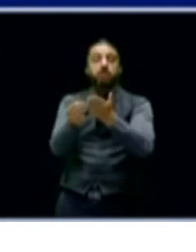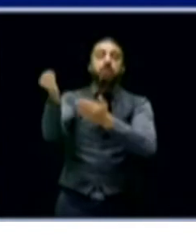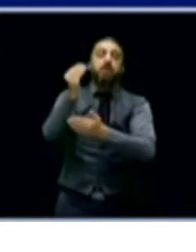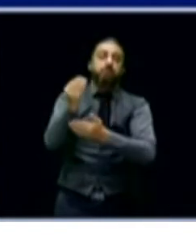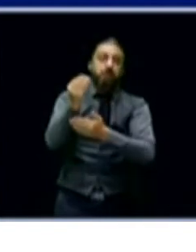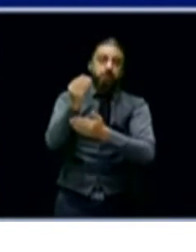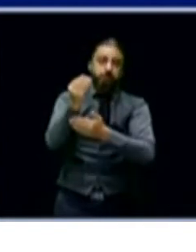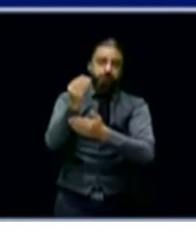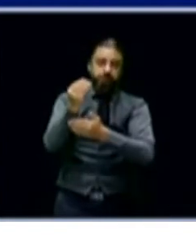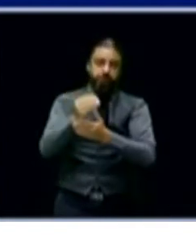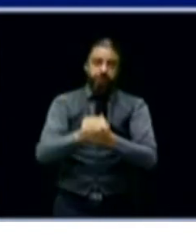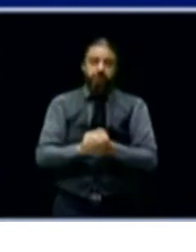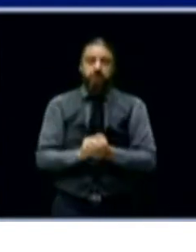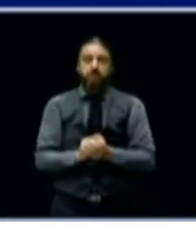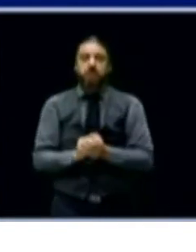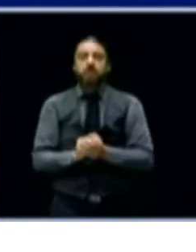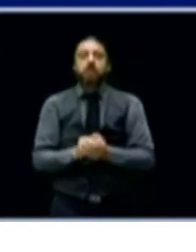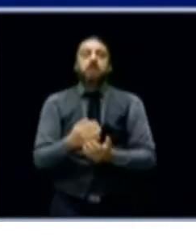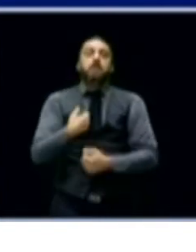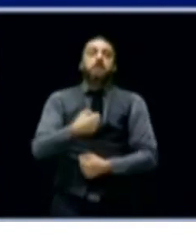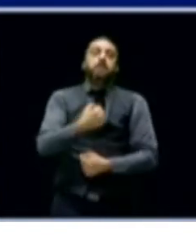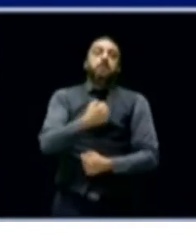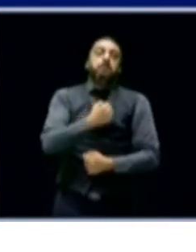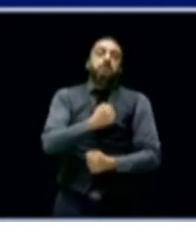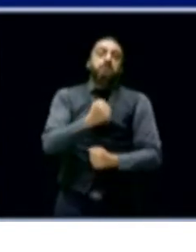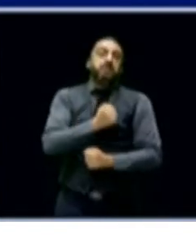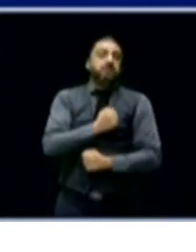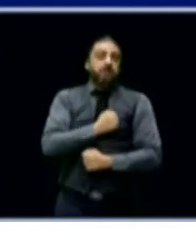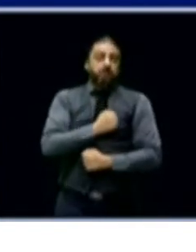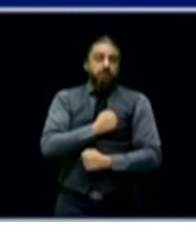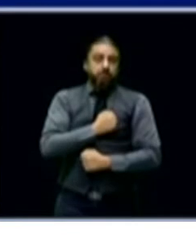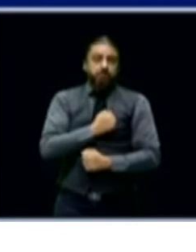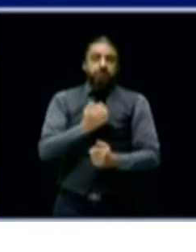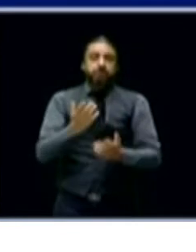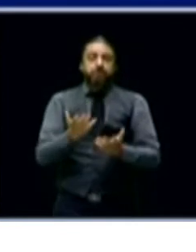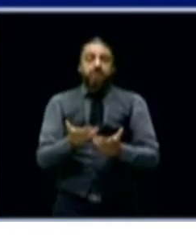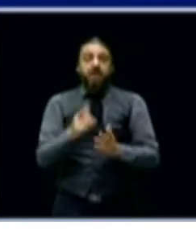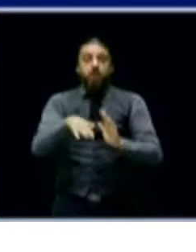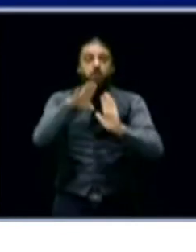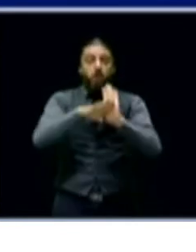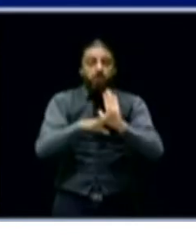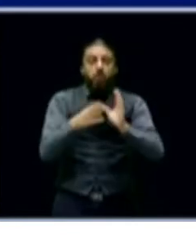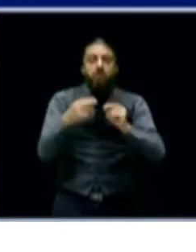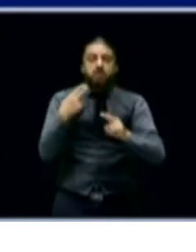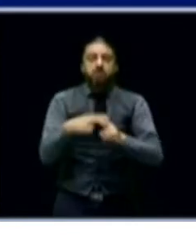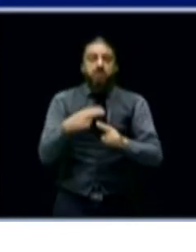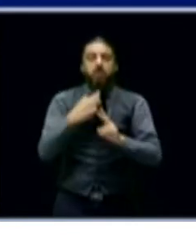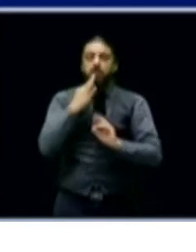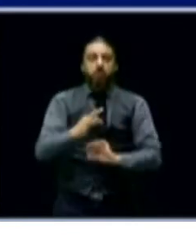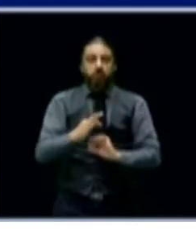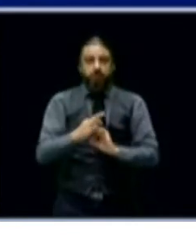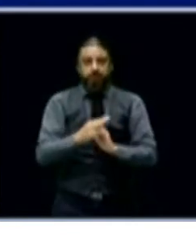πρόσληψη. Και νομίζω ότι θα πρέπει να... Γιατί το πρόγραμμα αυτό έχει μεγάλη σημασία. Γιατί